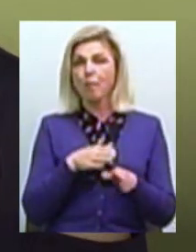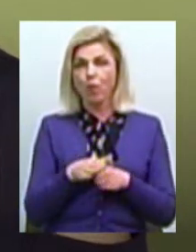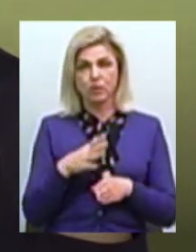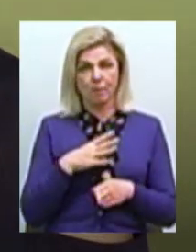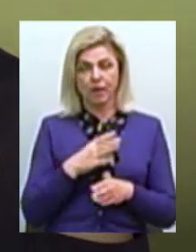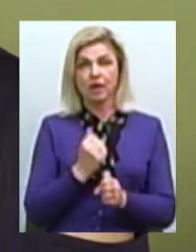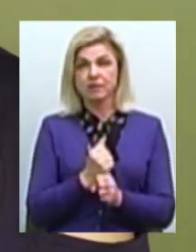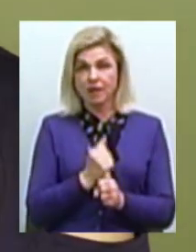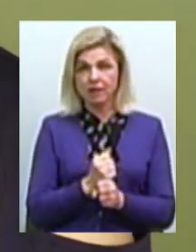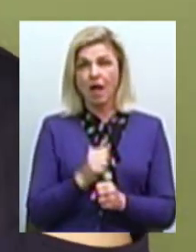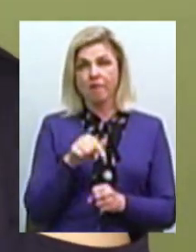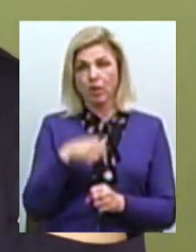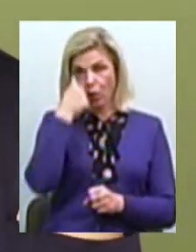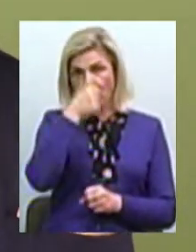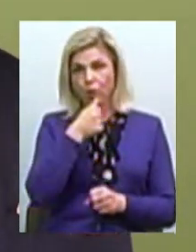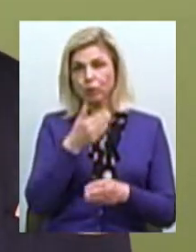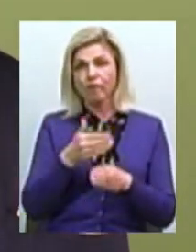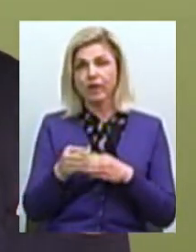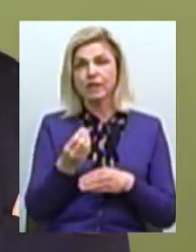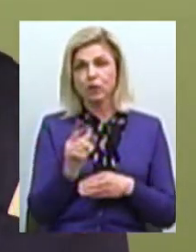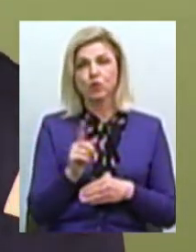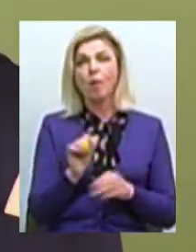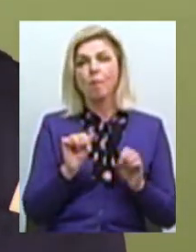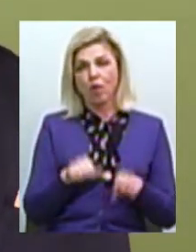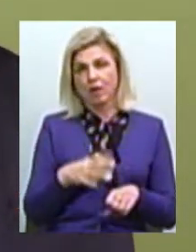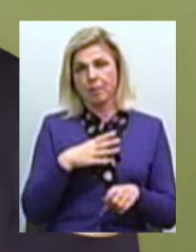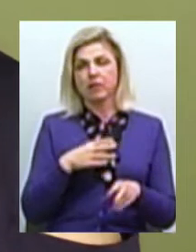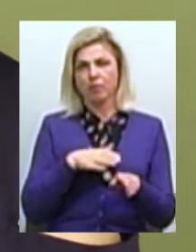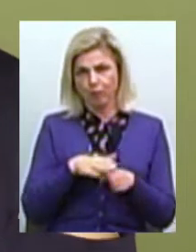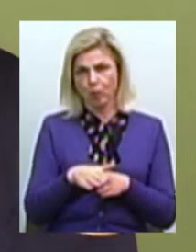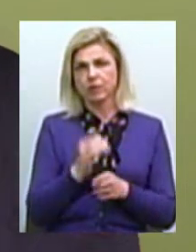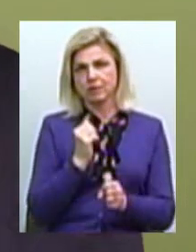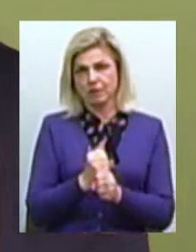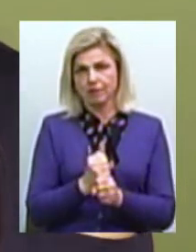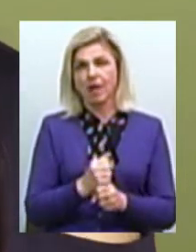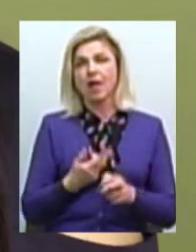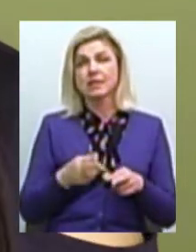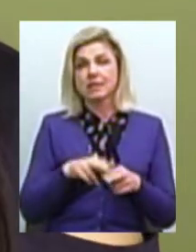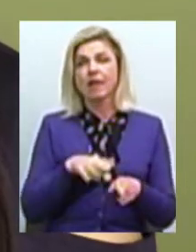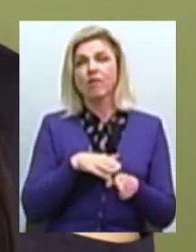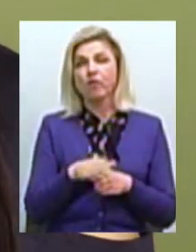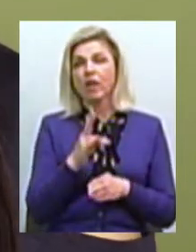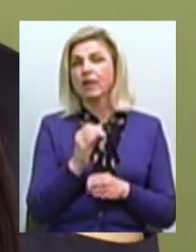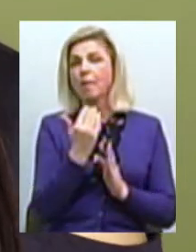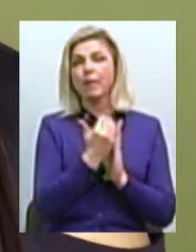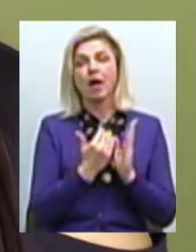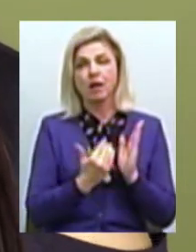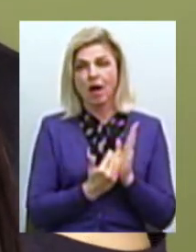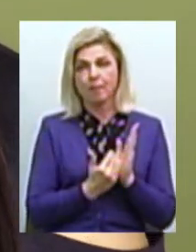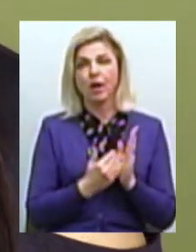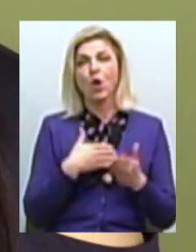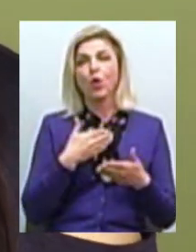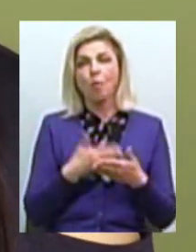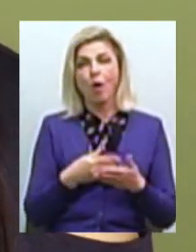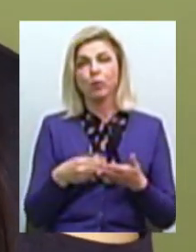цьому році виділені на них кошти для того, щоб вони могли бути реалізовані повністю. І це вже реалізується не в рамках програми